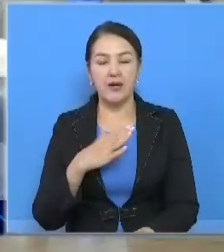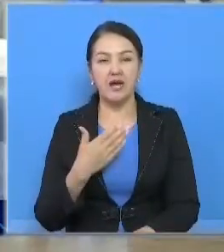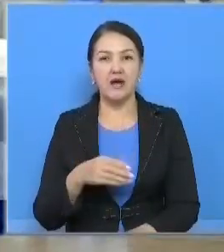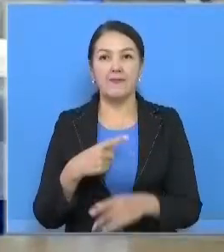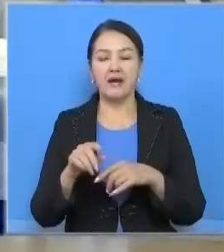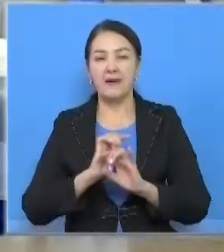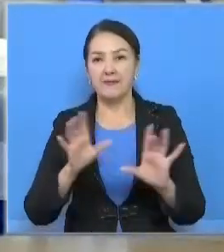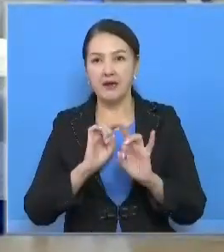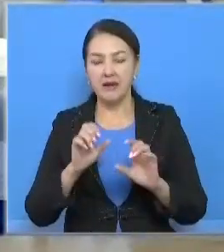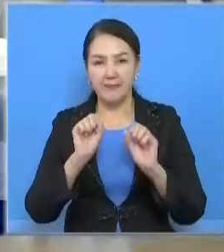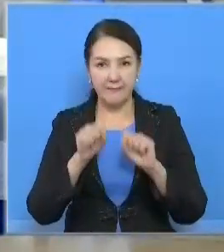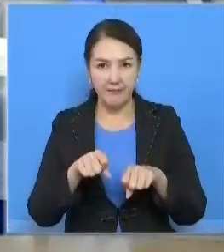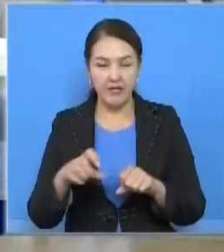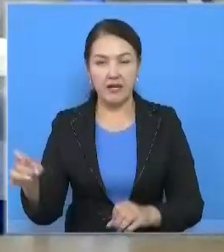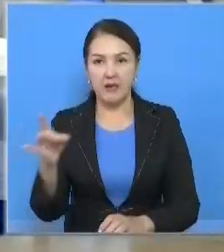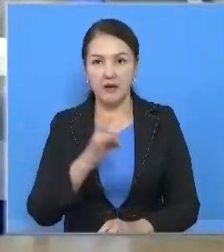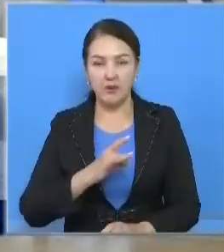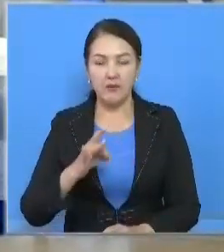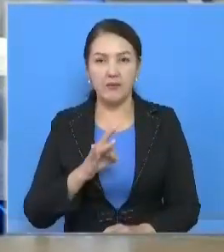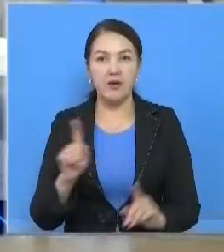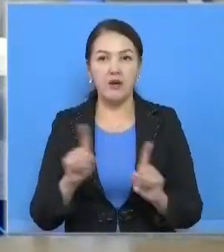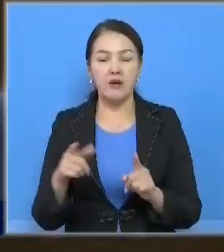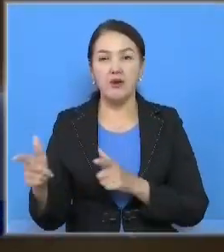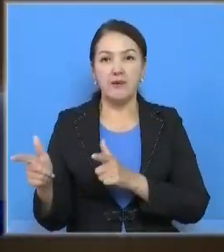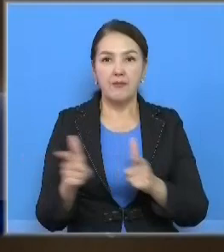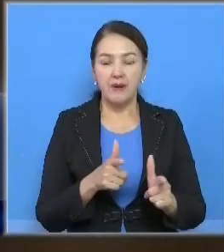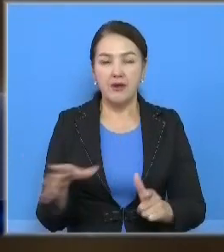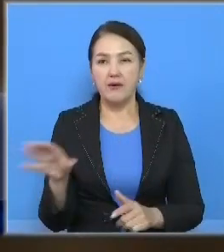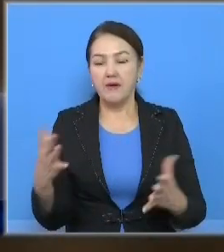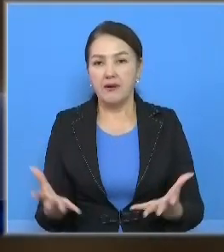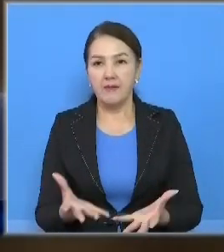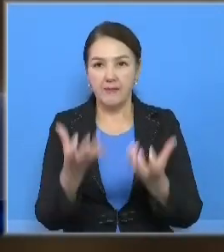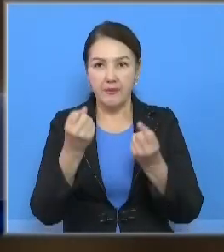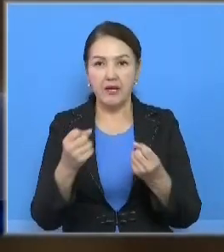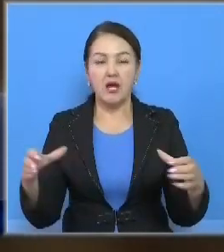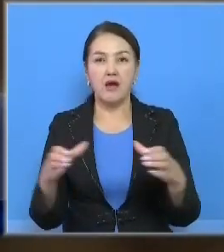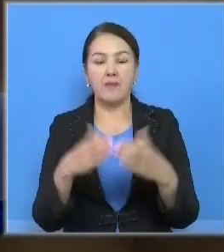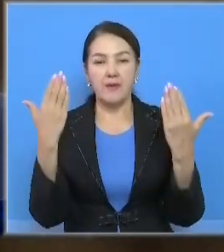презентовал инвестиционные возможности региона, подчеркнув, что готов всесторонне поддержать все проекты в данном направлении.